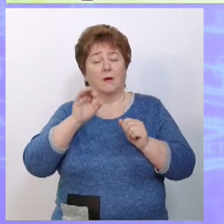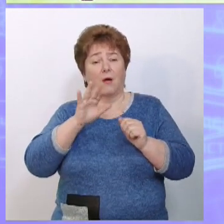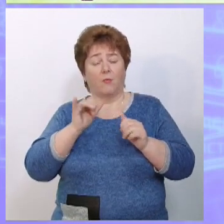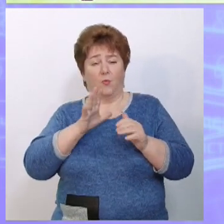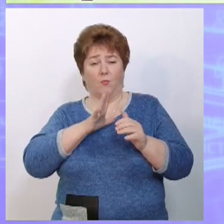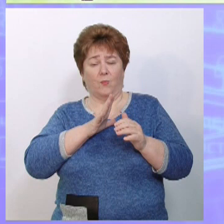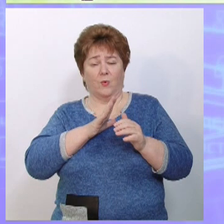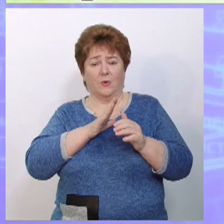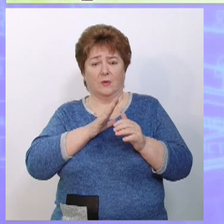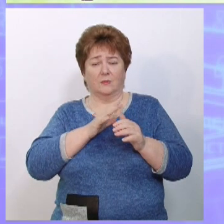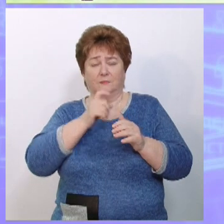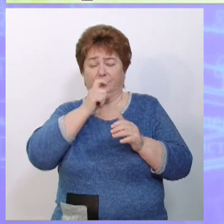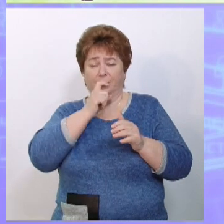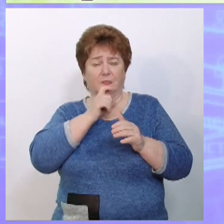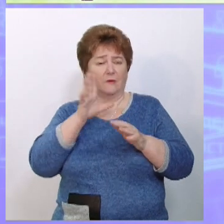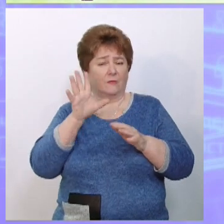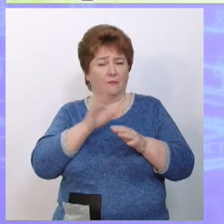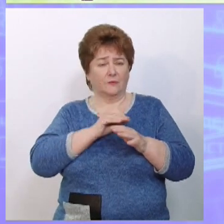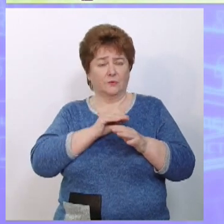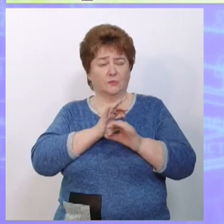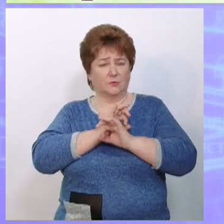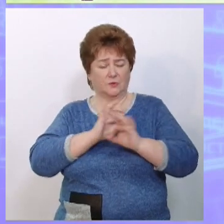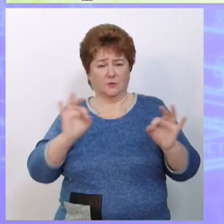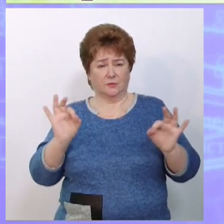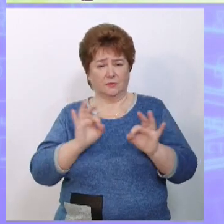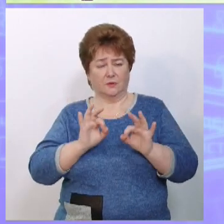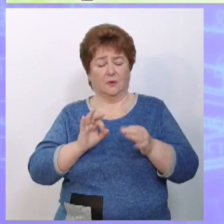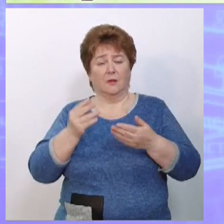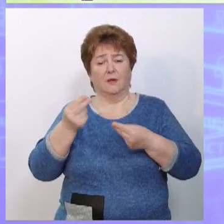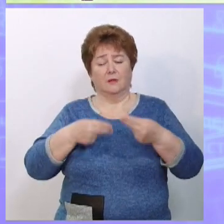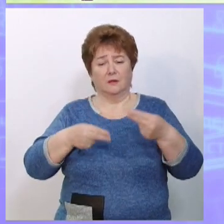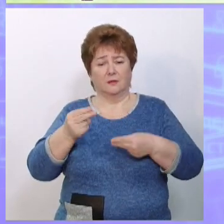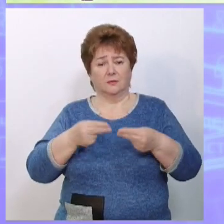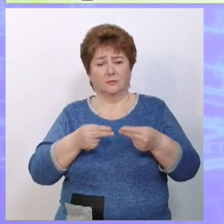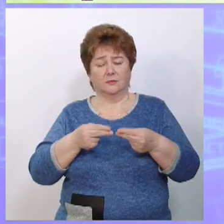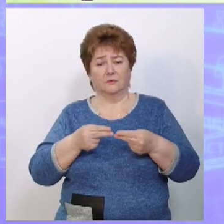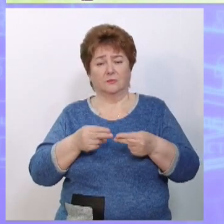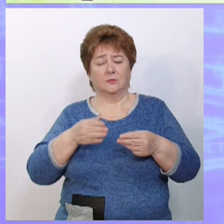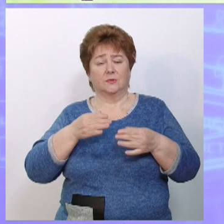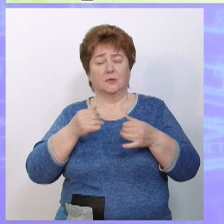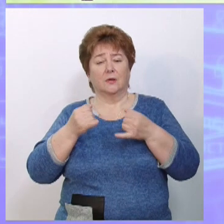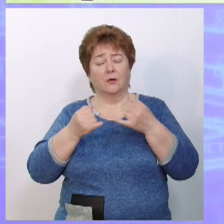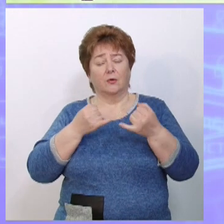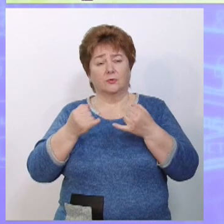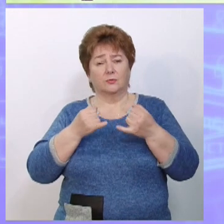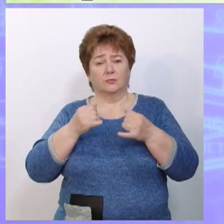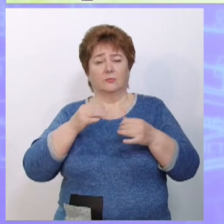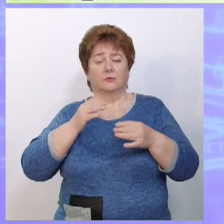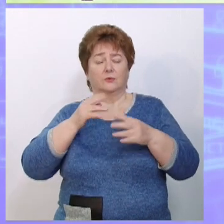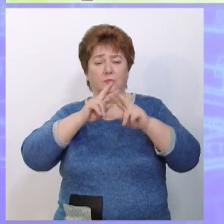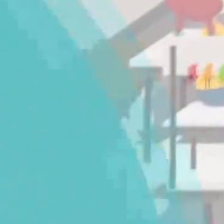было совсем непонятно на уроке, нарисуйте желтую звездочку.